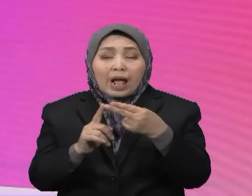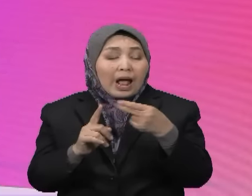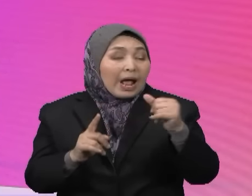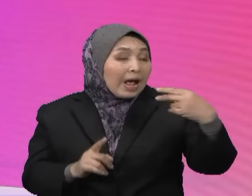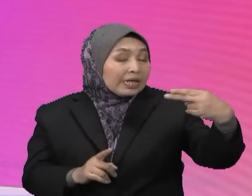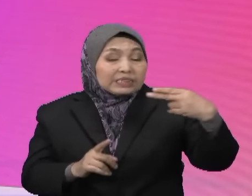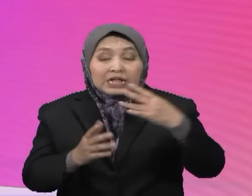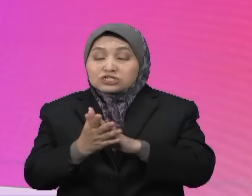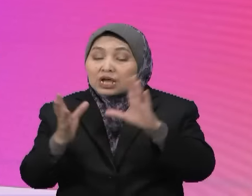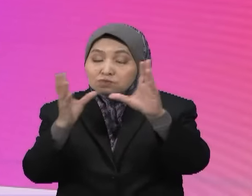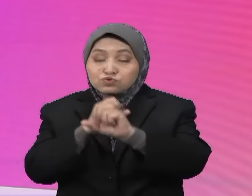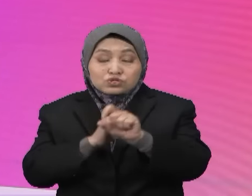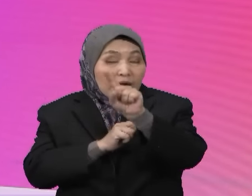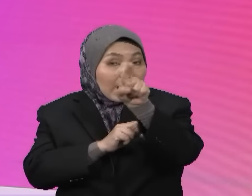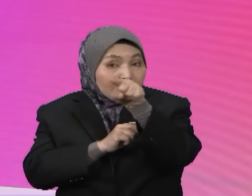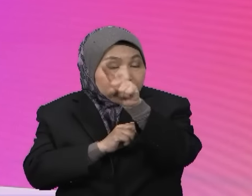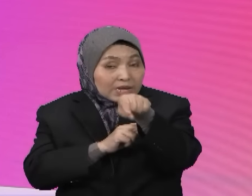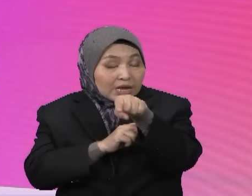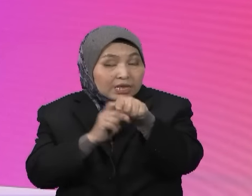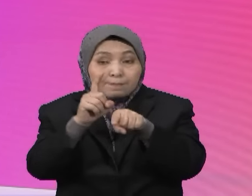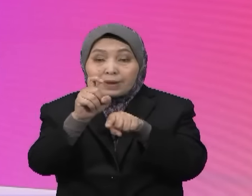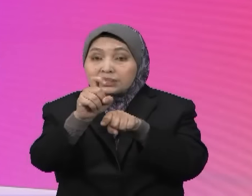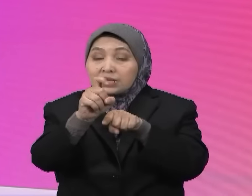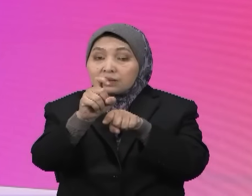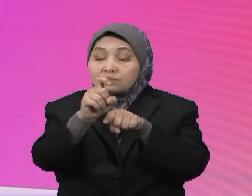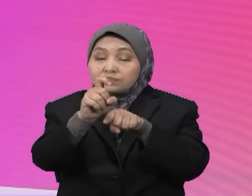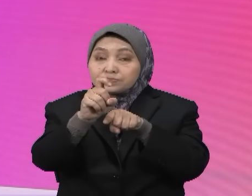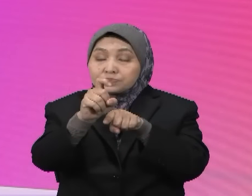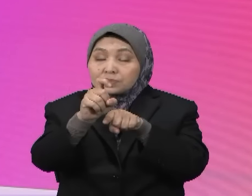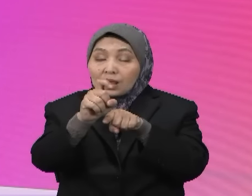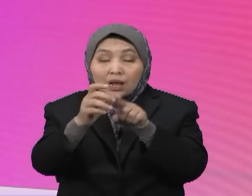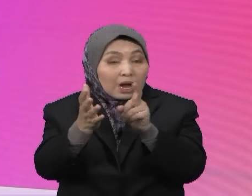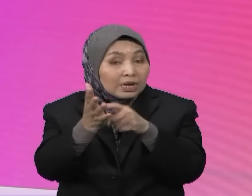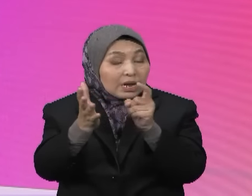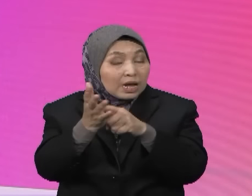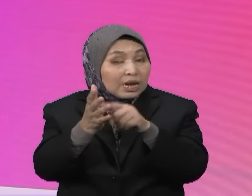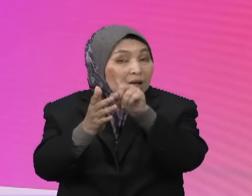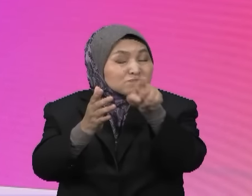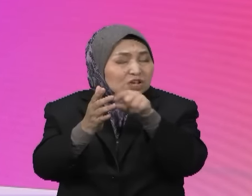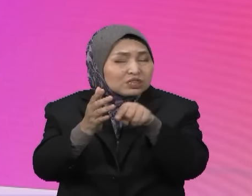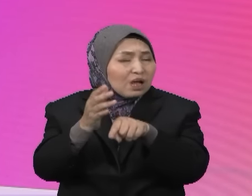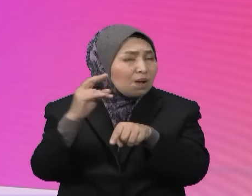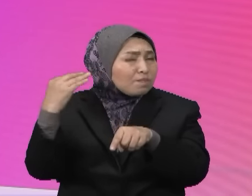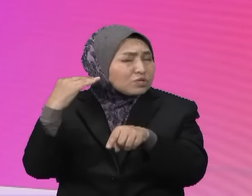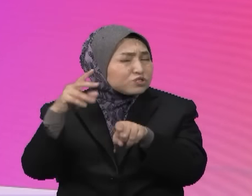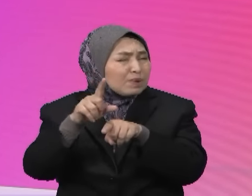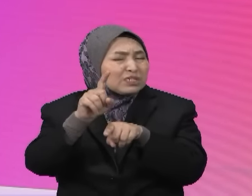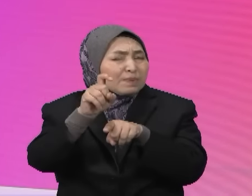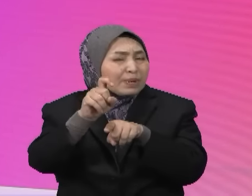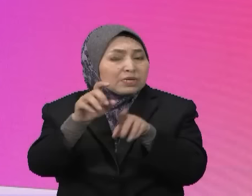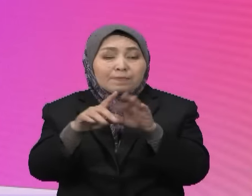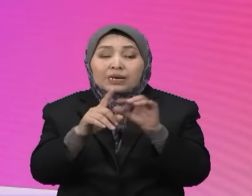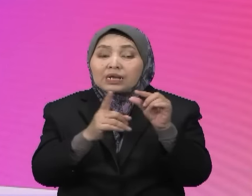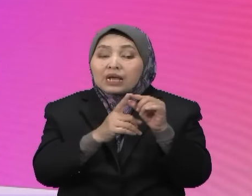mencabar, Hamzah yang keadaan sukun pula. Hamzah yang mati pula. Kadang-kadang Hamzah tu dia bunyi macam Ain. Iaitu pada